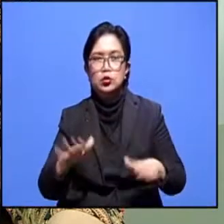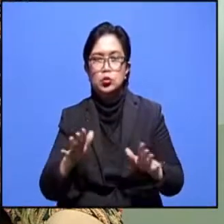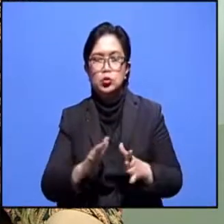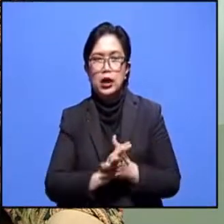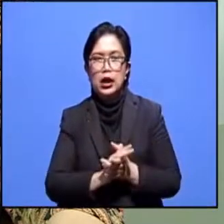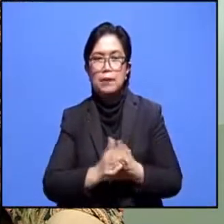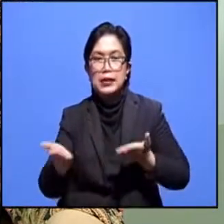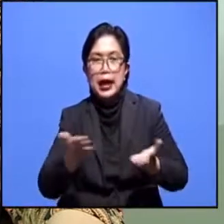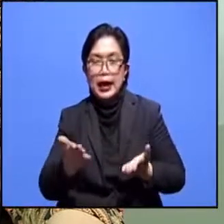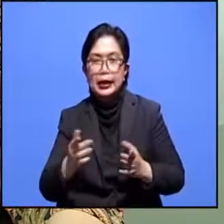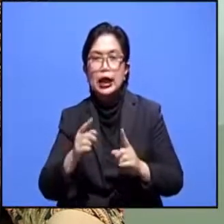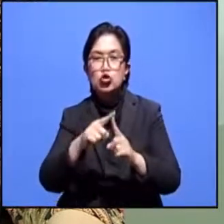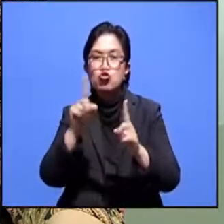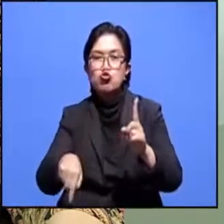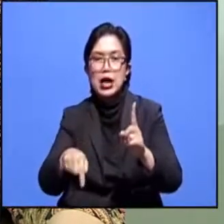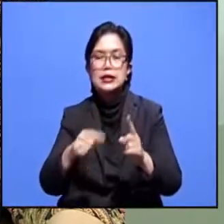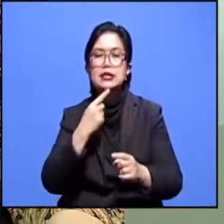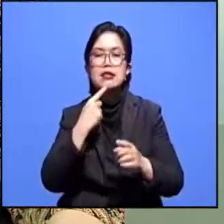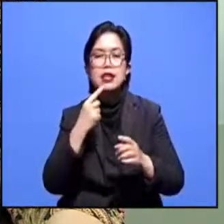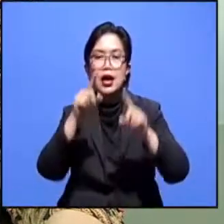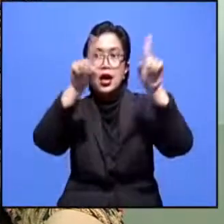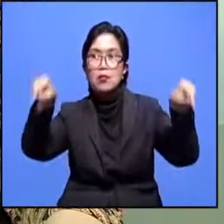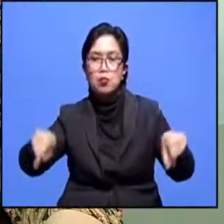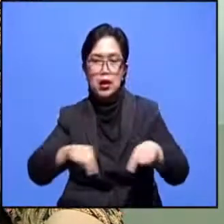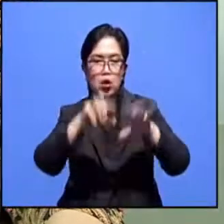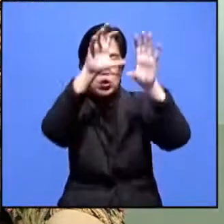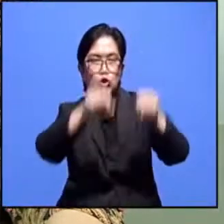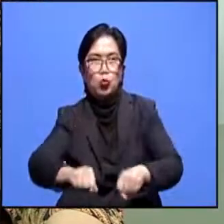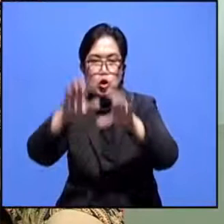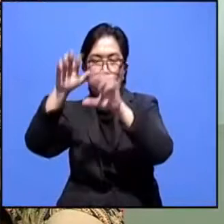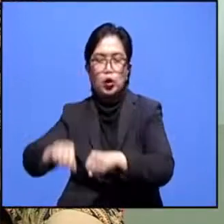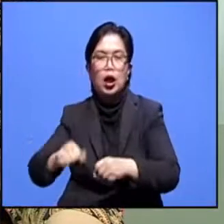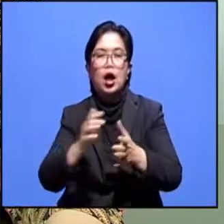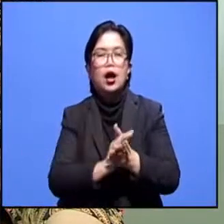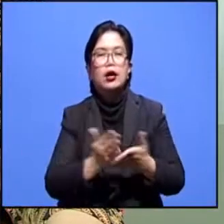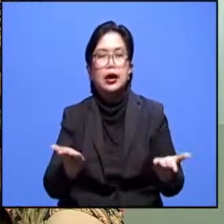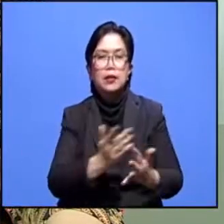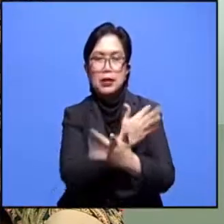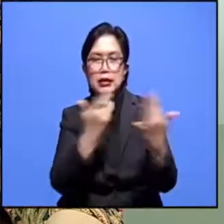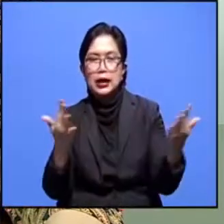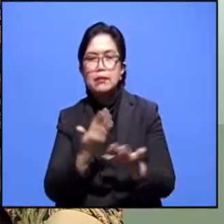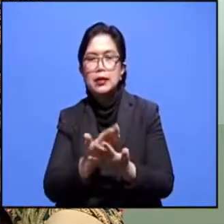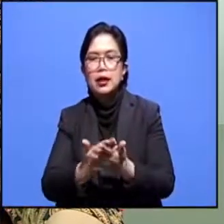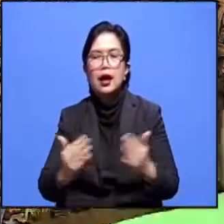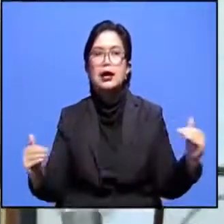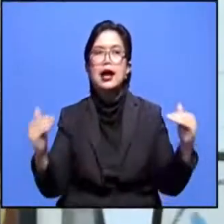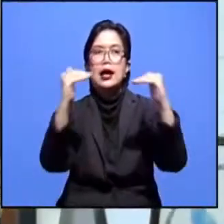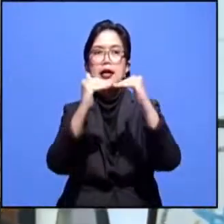mengambil tugas ini gitu terkait baliho ini gitu kan. Ya, masyarakat tuh saya yakin minta keadilan juga